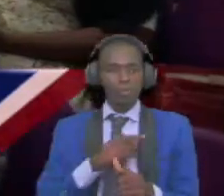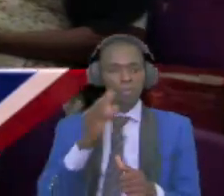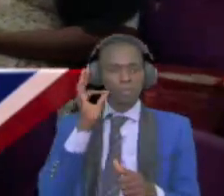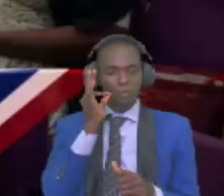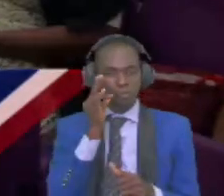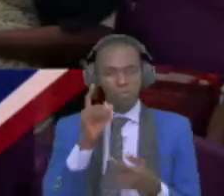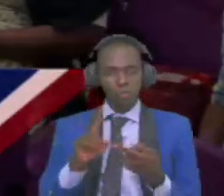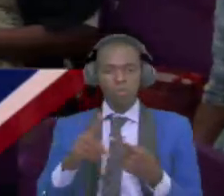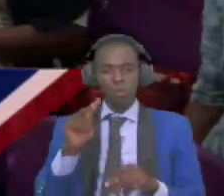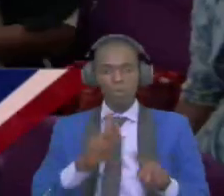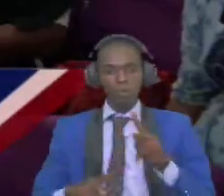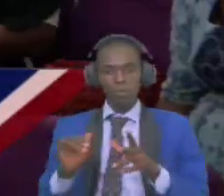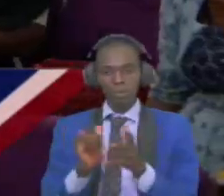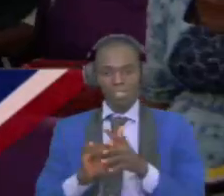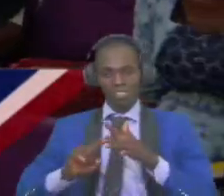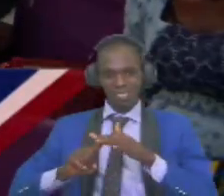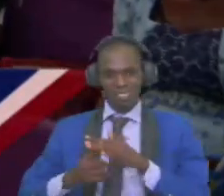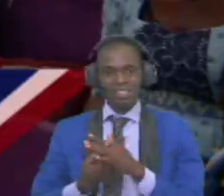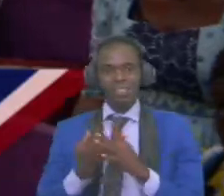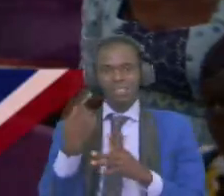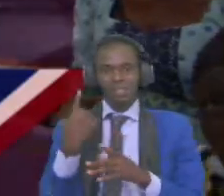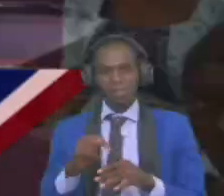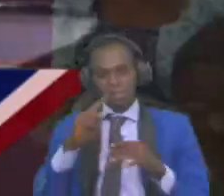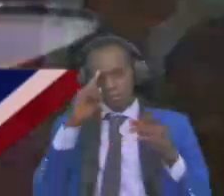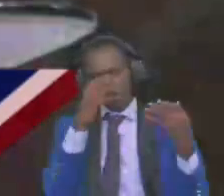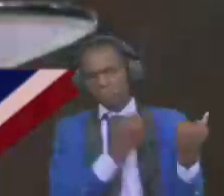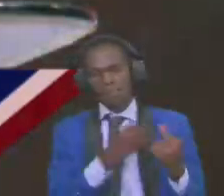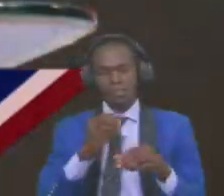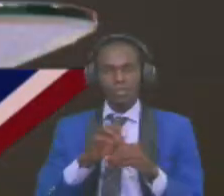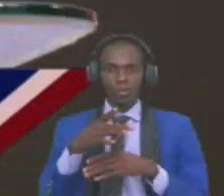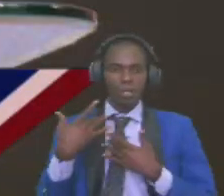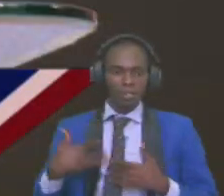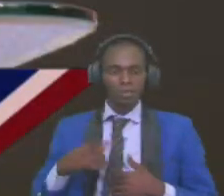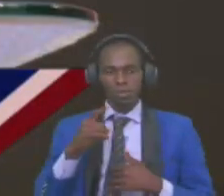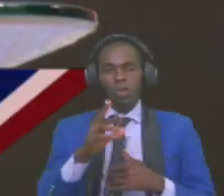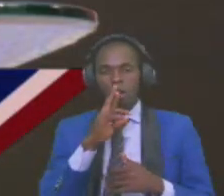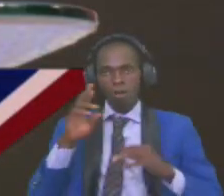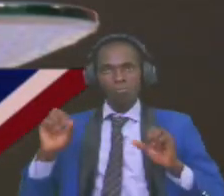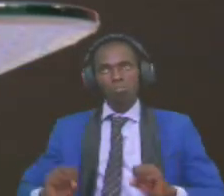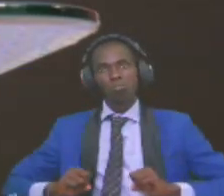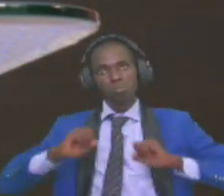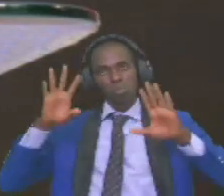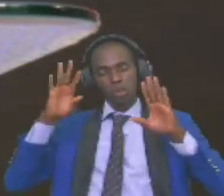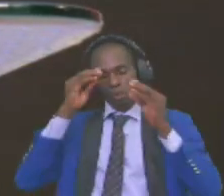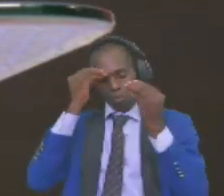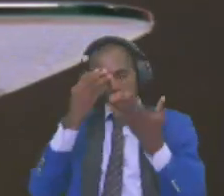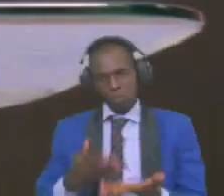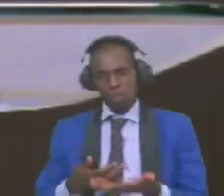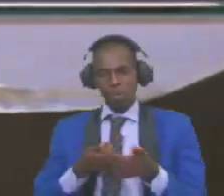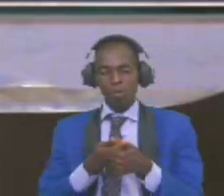pionniers de la poêle dans votre coeur vous êtes cordialement l'a soumis vous êtes un